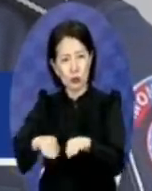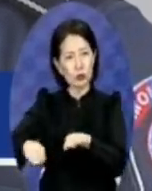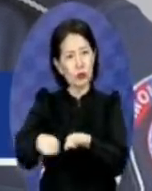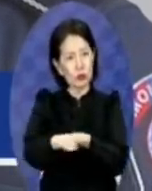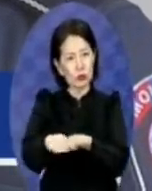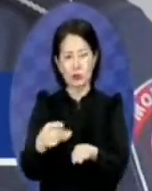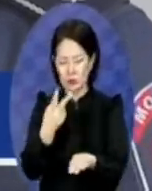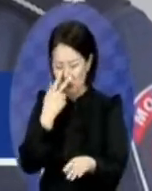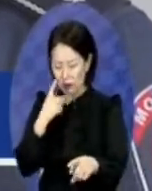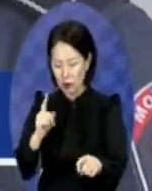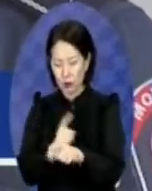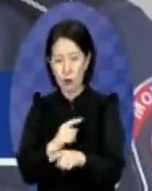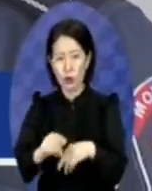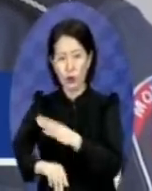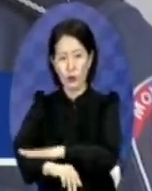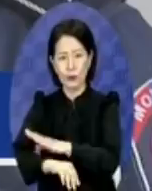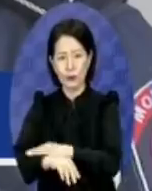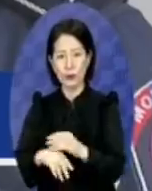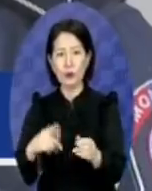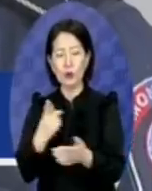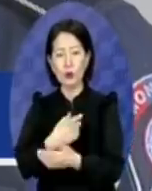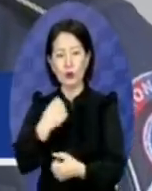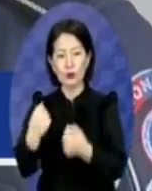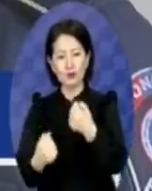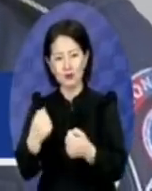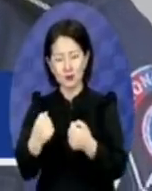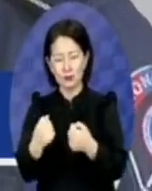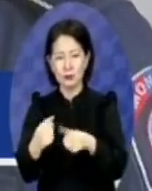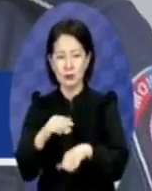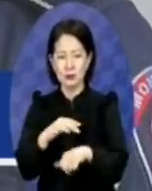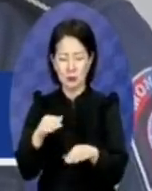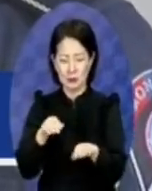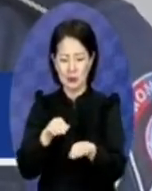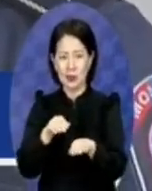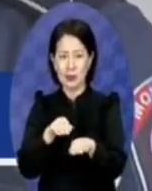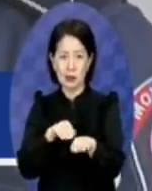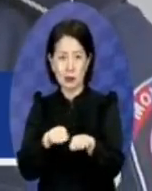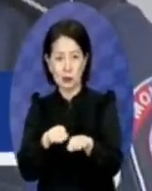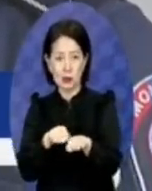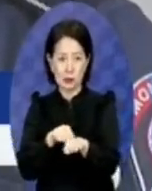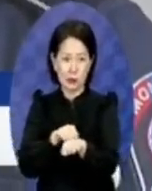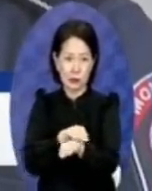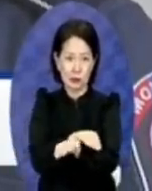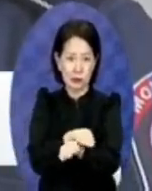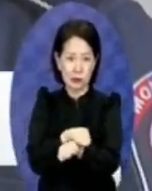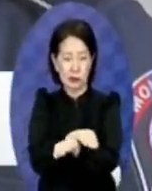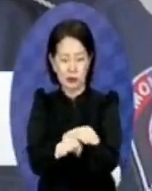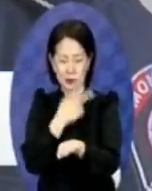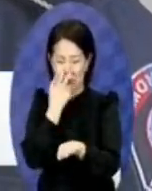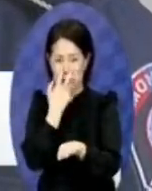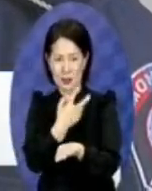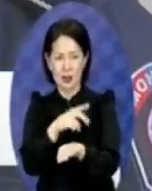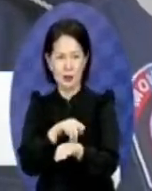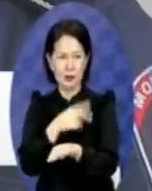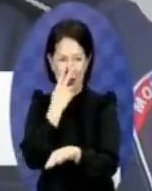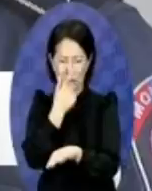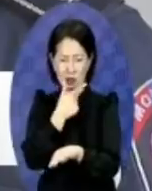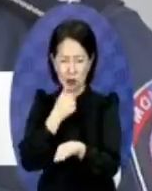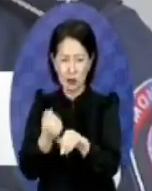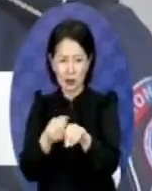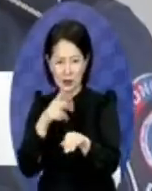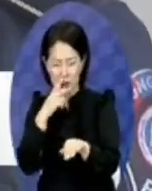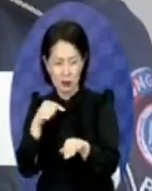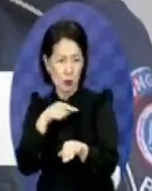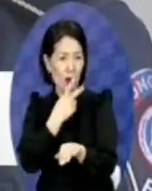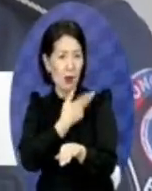дээш хүн буруу тавтай өрөөстэй. За энэ үйлдэл хийх нь тэмвэр хэрэгсэн ч одоо заавал эсвэл урсгал бүтнээрээ орж иж одоо эсвэл урсгалын тэмвэр хэрэгсийг хардаг. Эсвэл хажууд явах